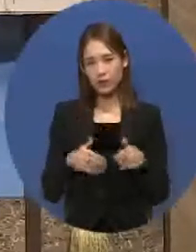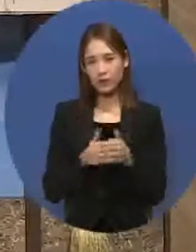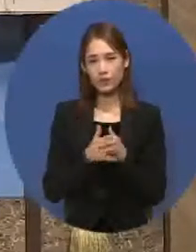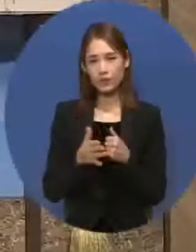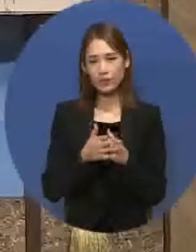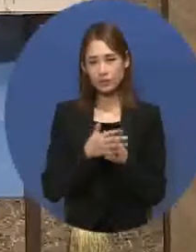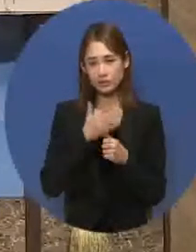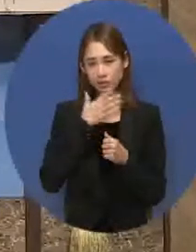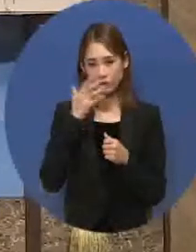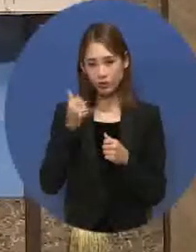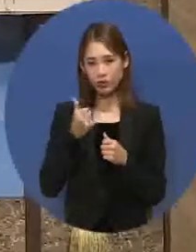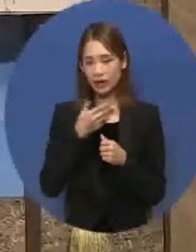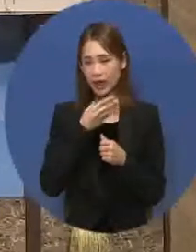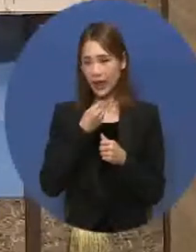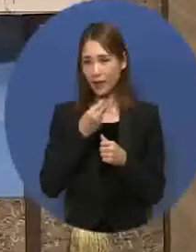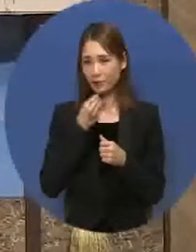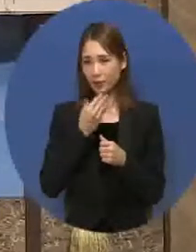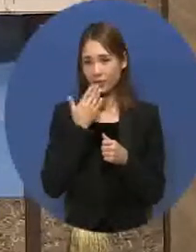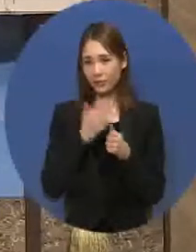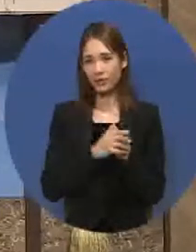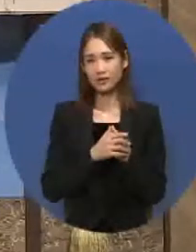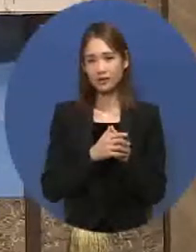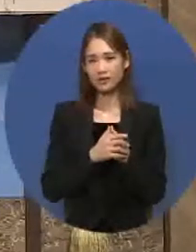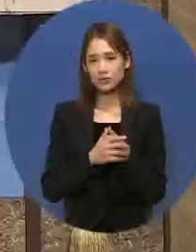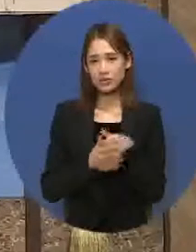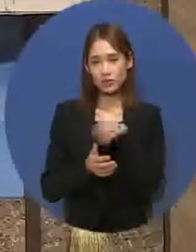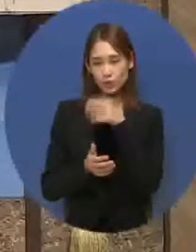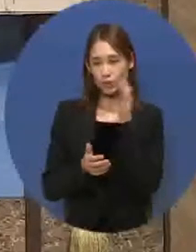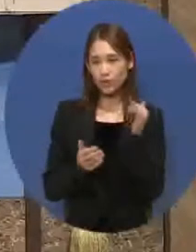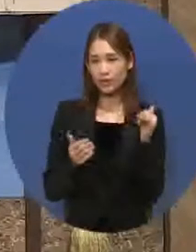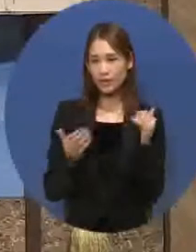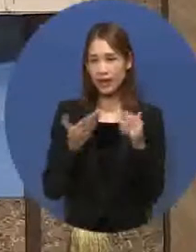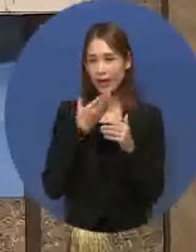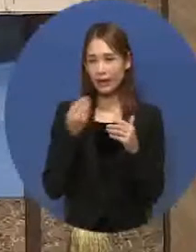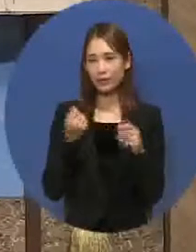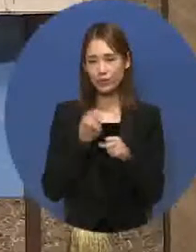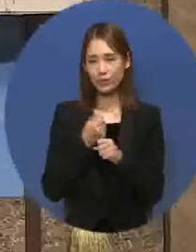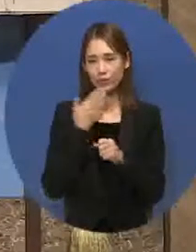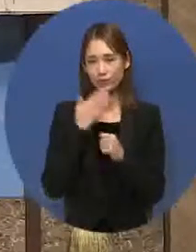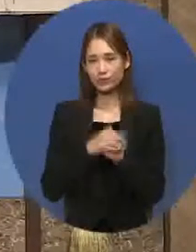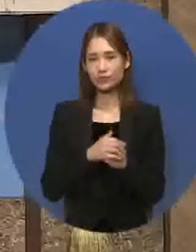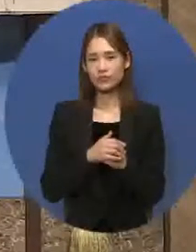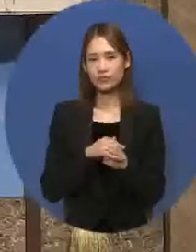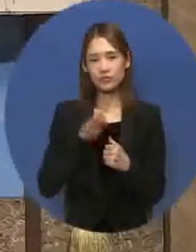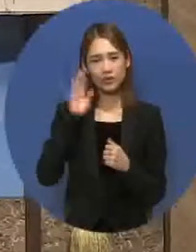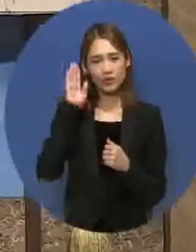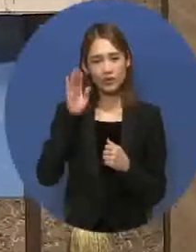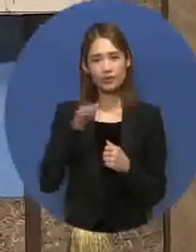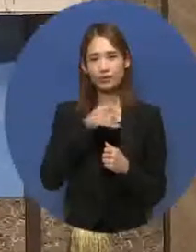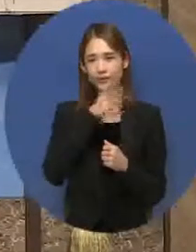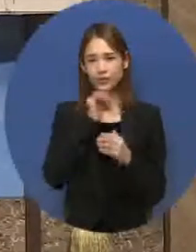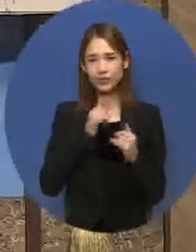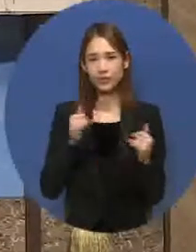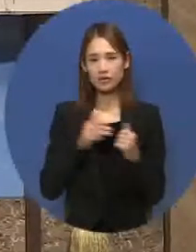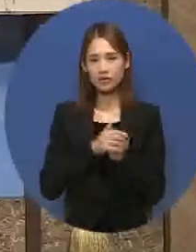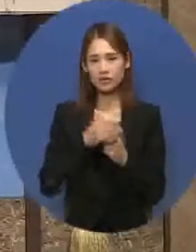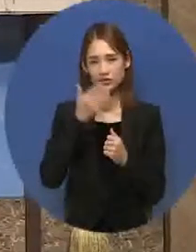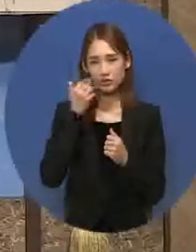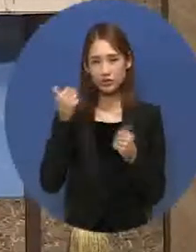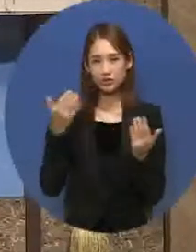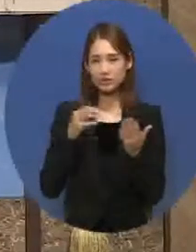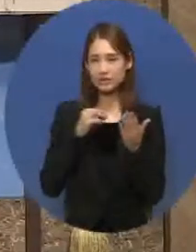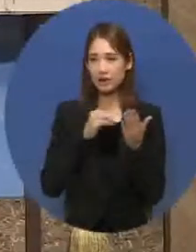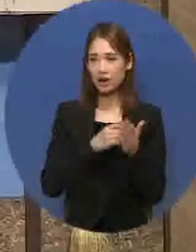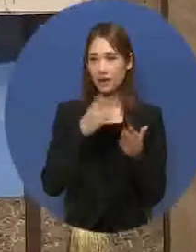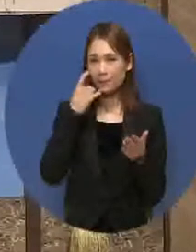청년도 행복하게 살 수 있고 노인도 행복하게 살 수 있기 때문에 앞으로 우리 노인회에서